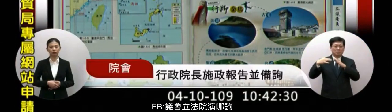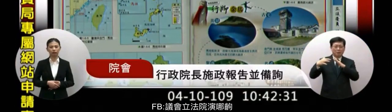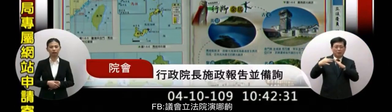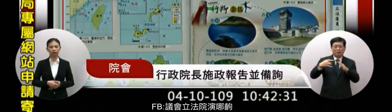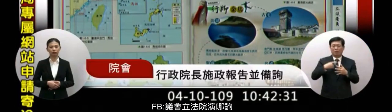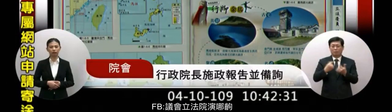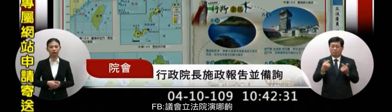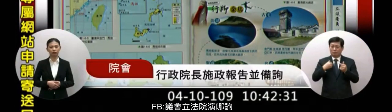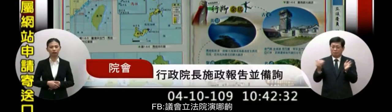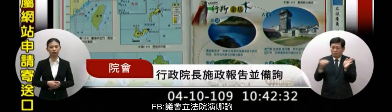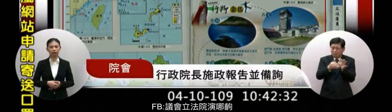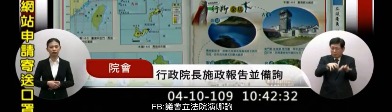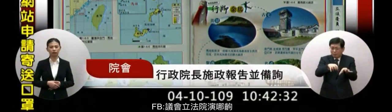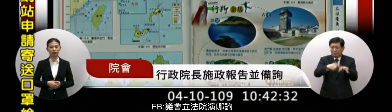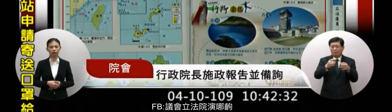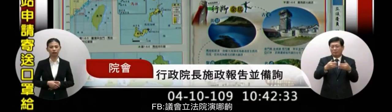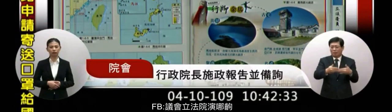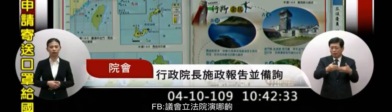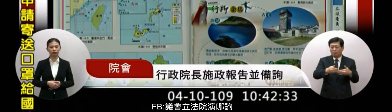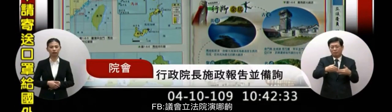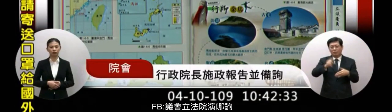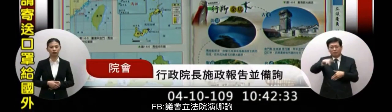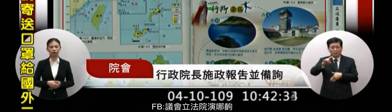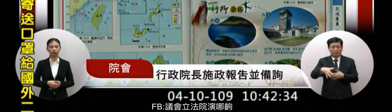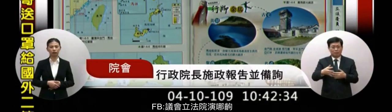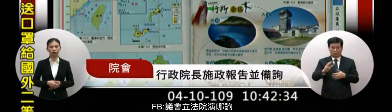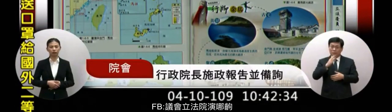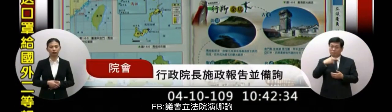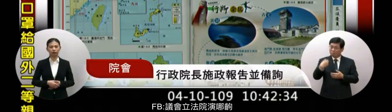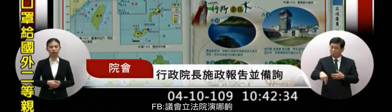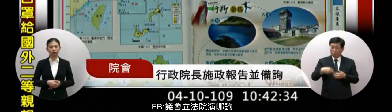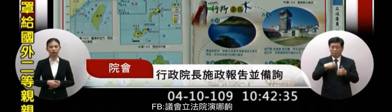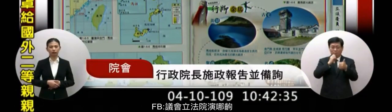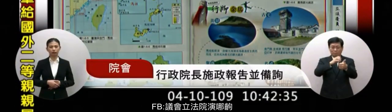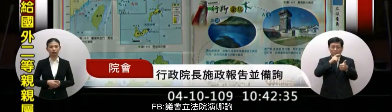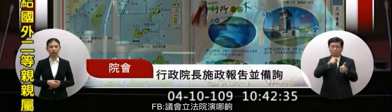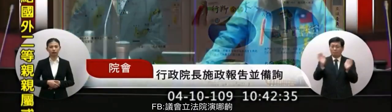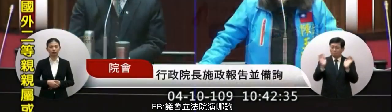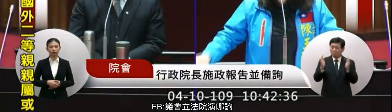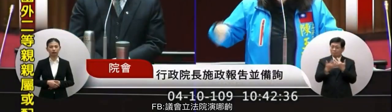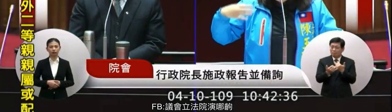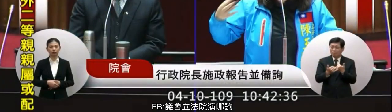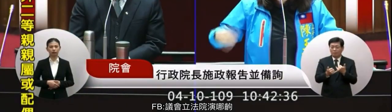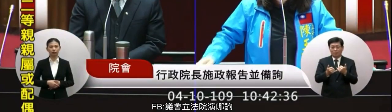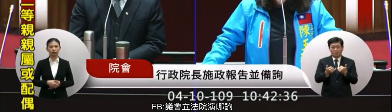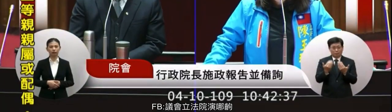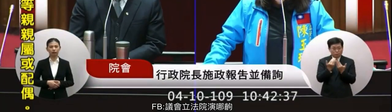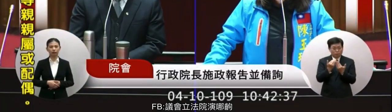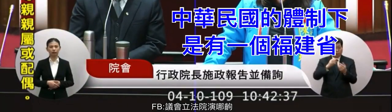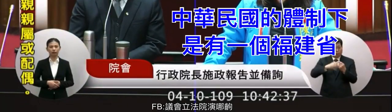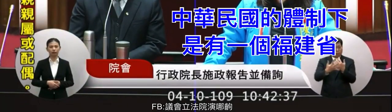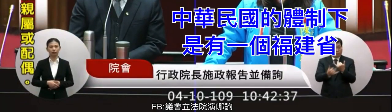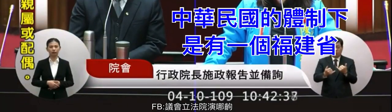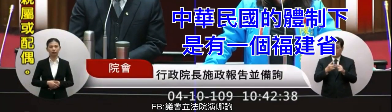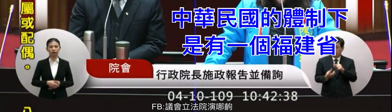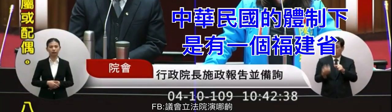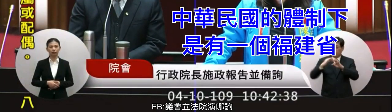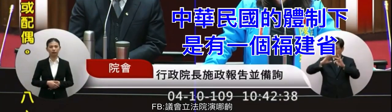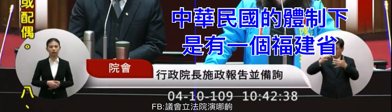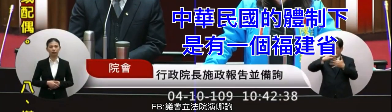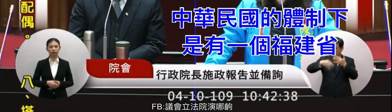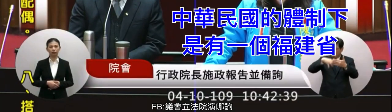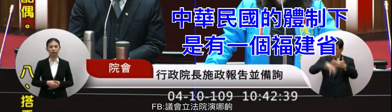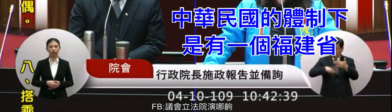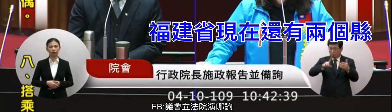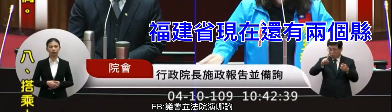哈，接近中国大陆啊哈，位置怎么样？但是他并没有告诉我们的这个学生哦，正在求学学生说，中华民国的体制下